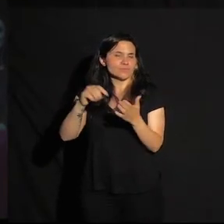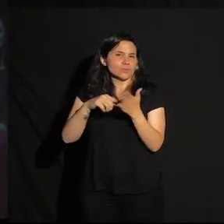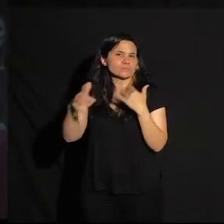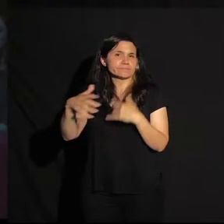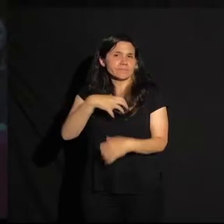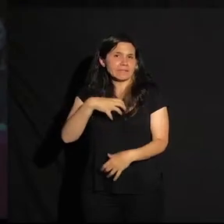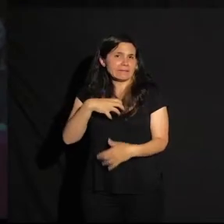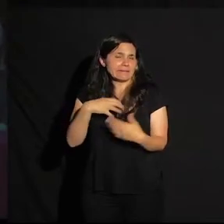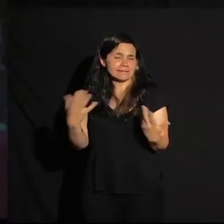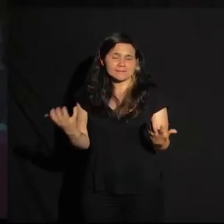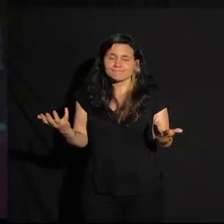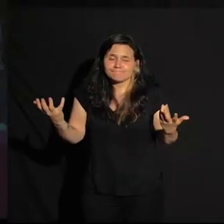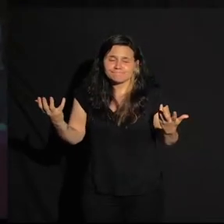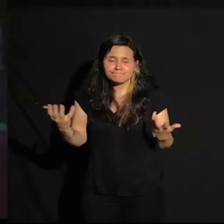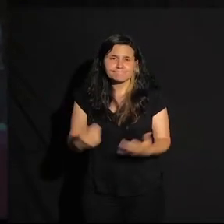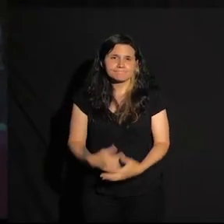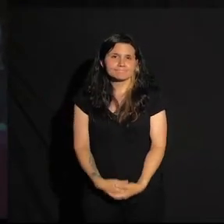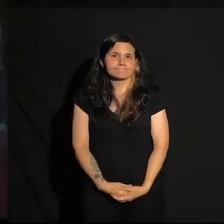Live und so.